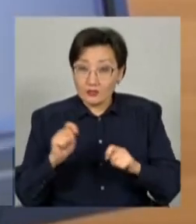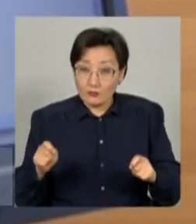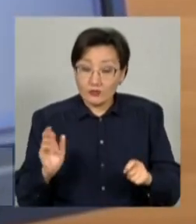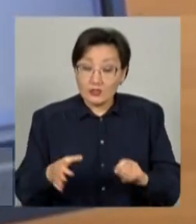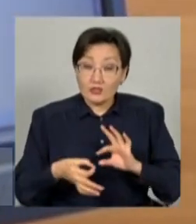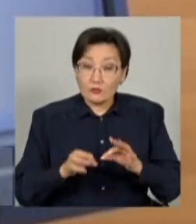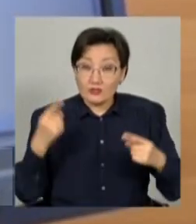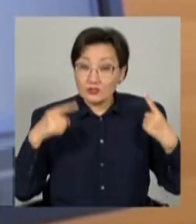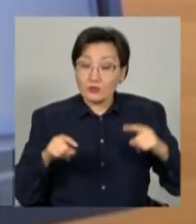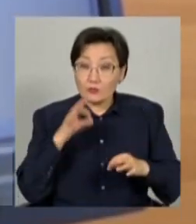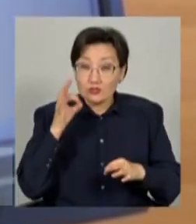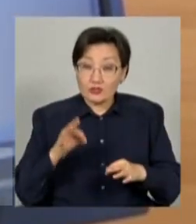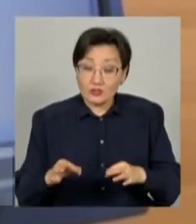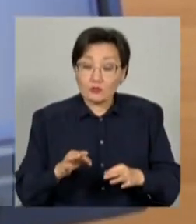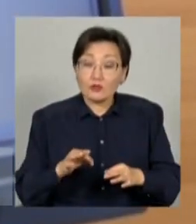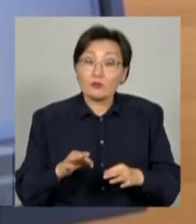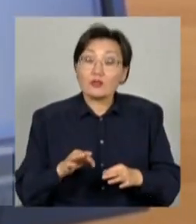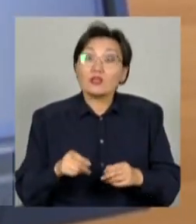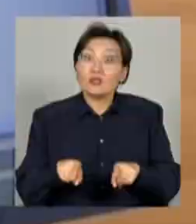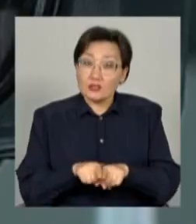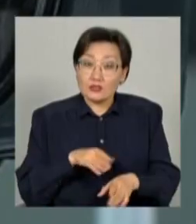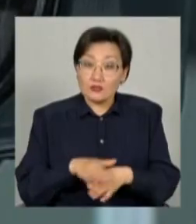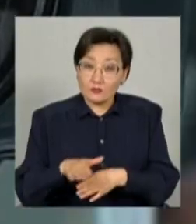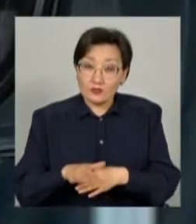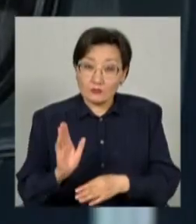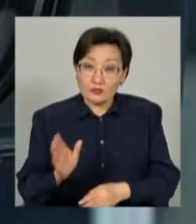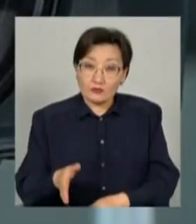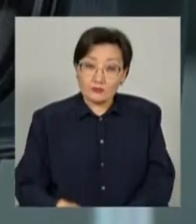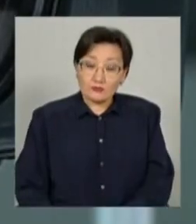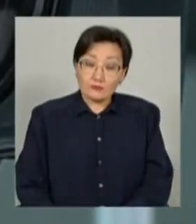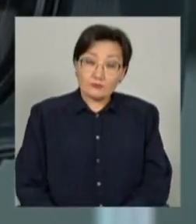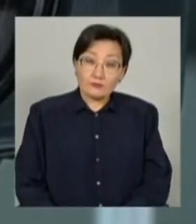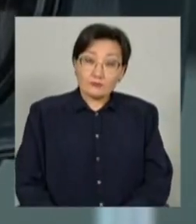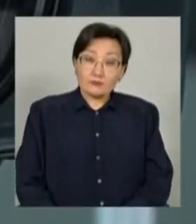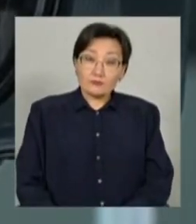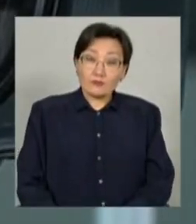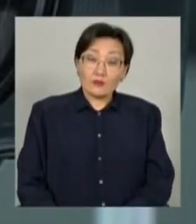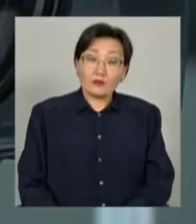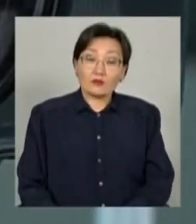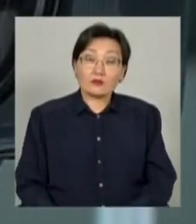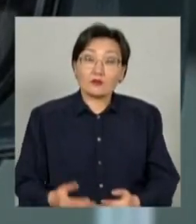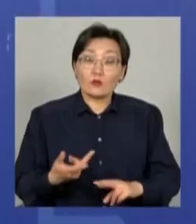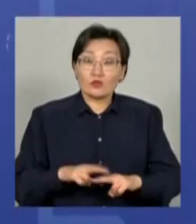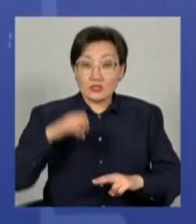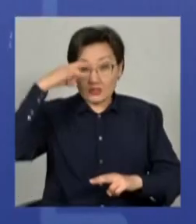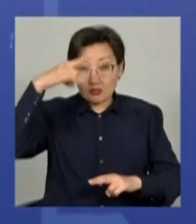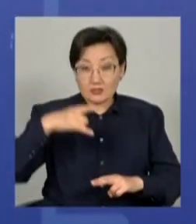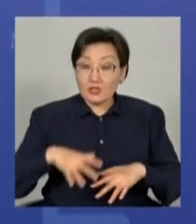Тың идеялар тәжірибе ретінде жүзеге асырылады. Тана ретінде, осы қазақ елінің азаматы ретінде,